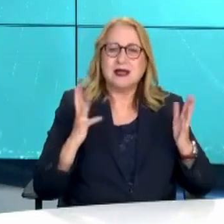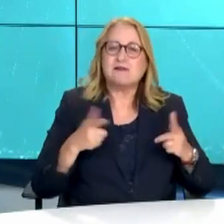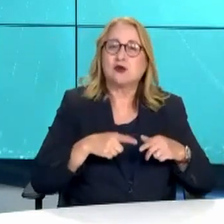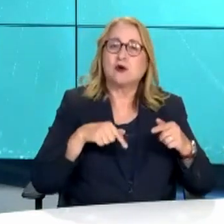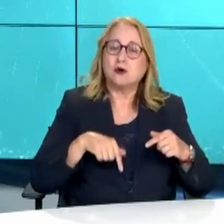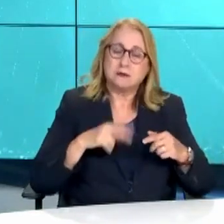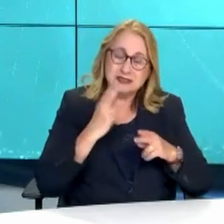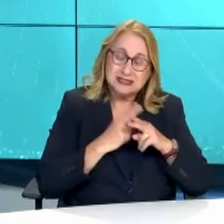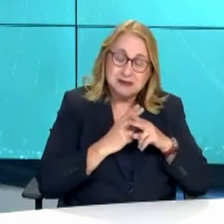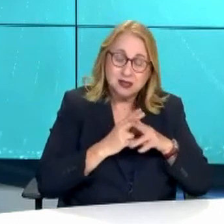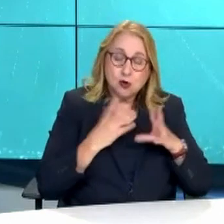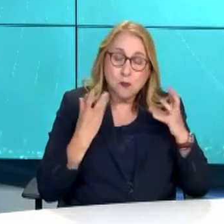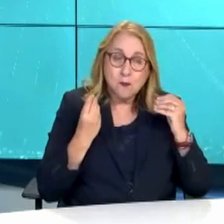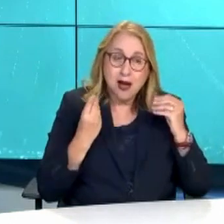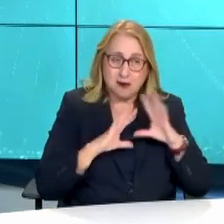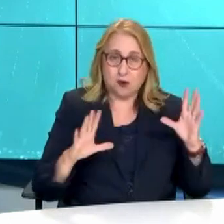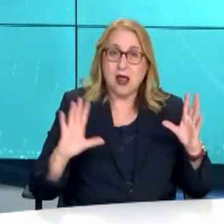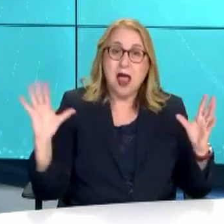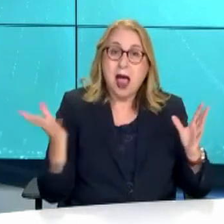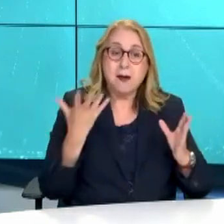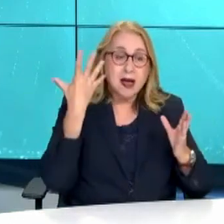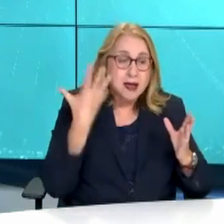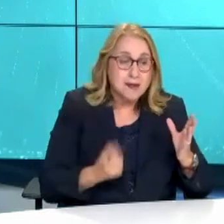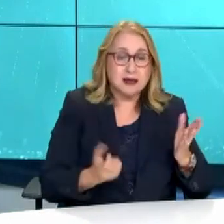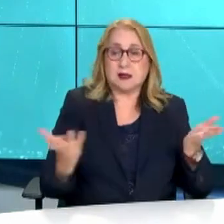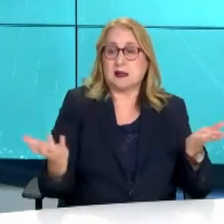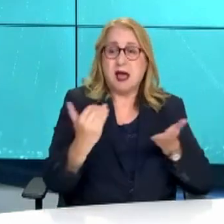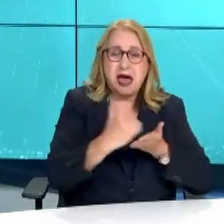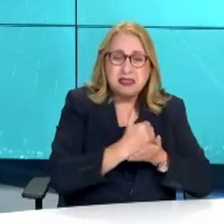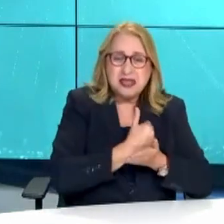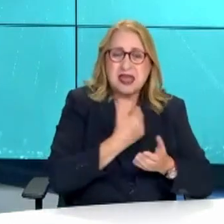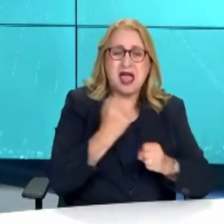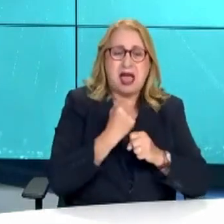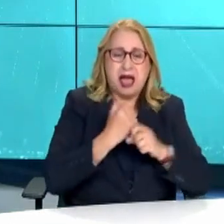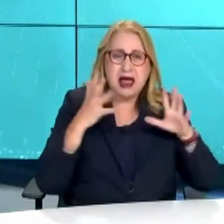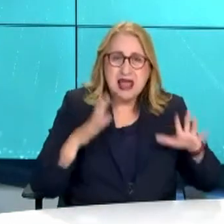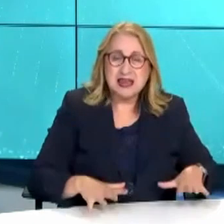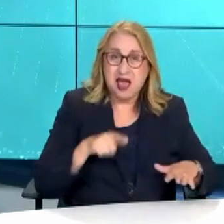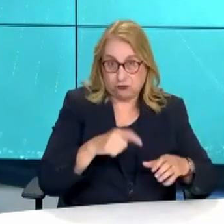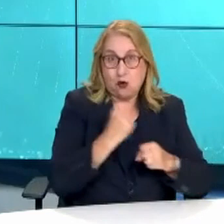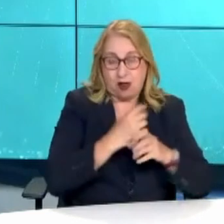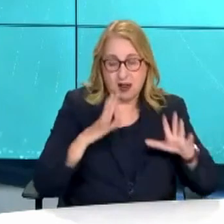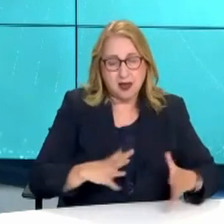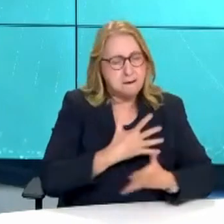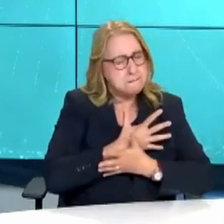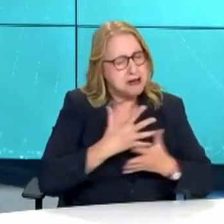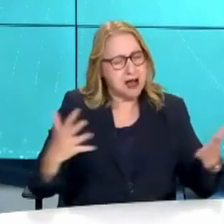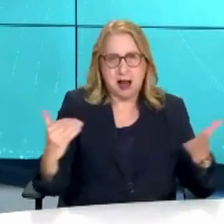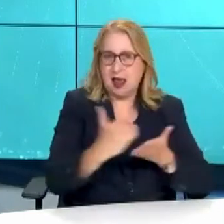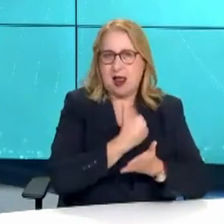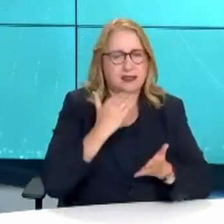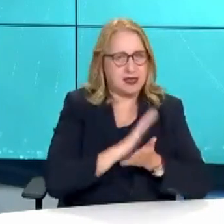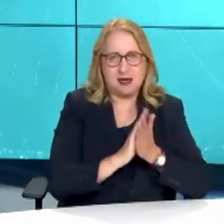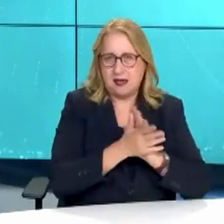καταπολεμά τη μεγαλύτερη κοινωνική αδικία, που δεν είναι άλλη από την ανεργία. Και έχουμε αποδείξει εξάλλου